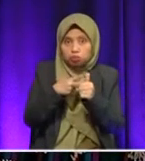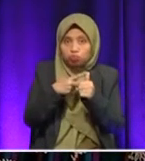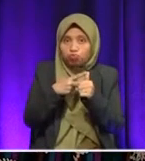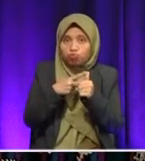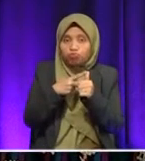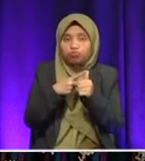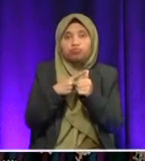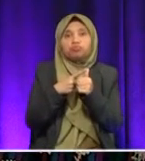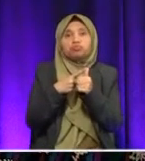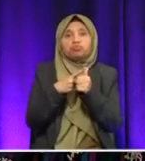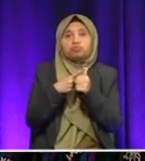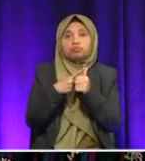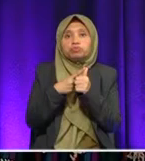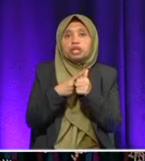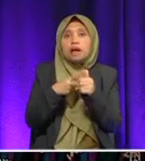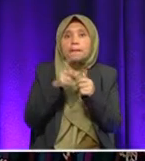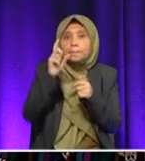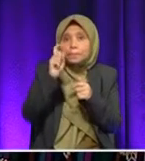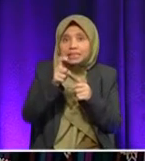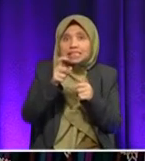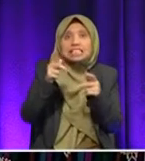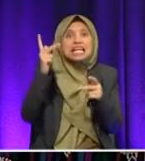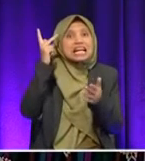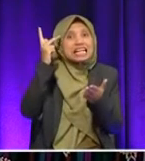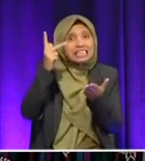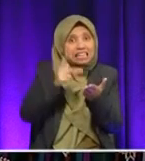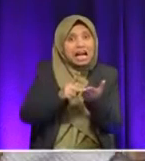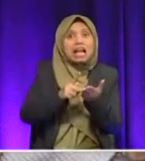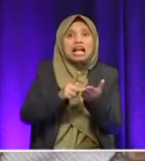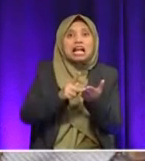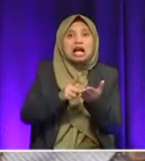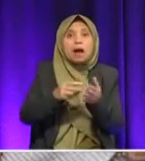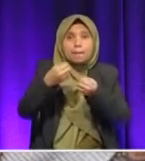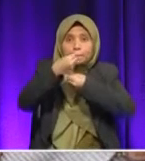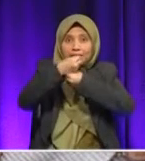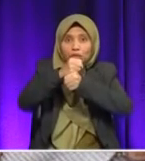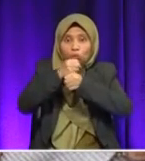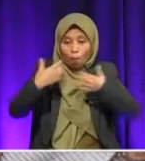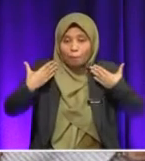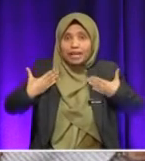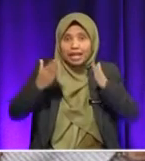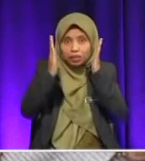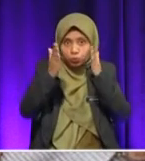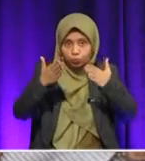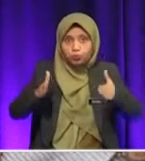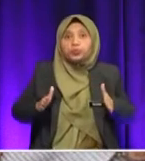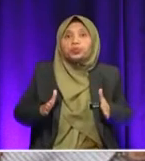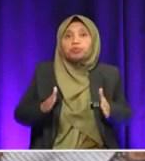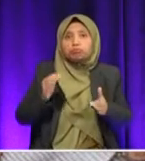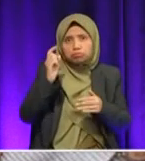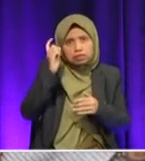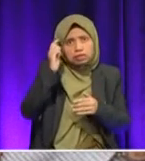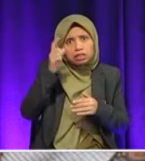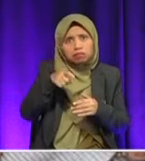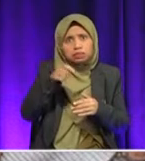garai yang pecah muhajirah perlu menginap pasti bentuk bajarmasin cecak mengira tadi oke kalau 41 pakaian tumis tahu